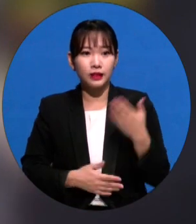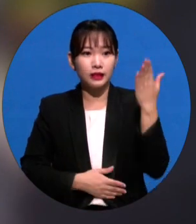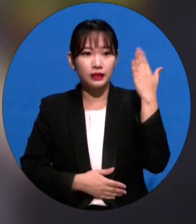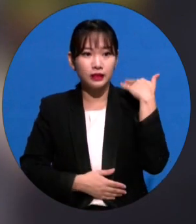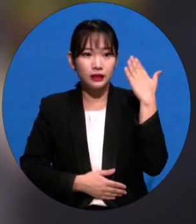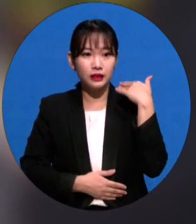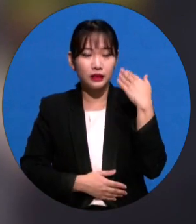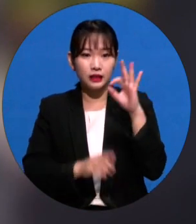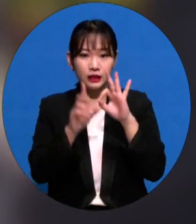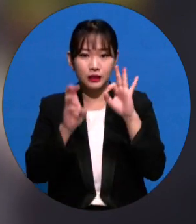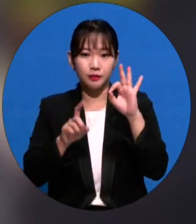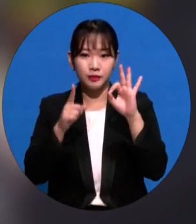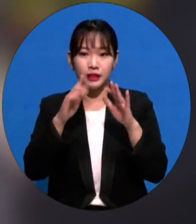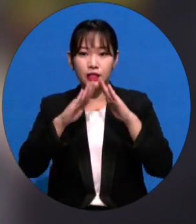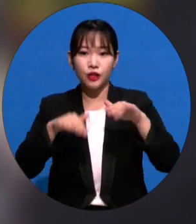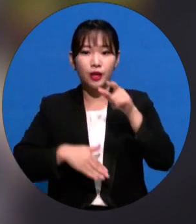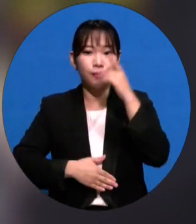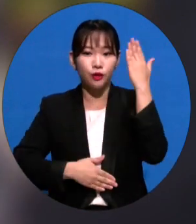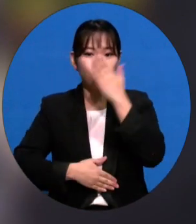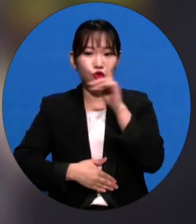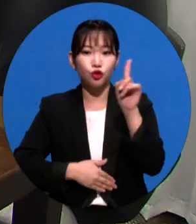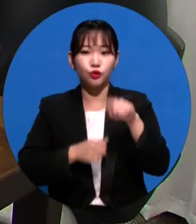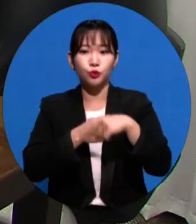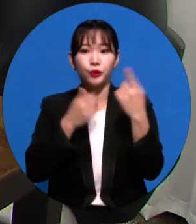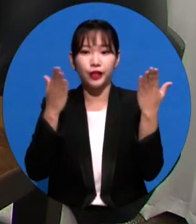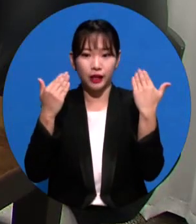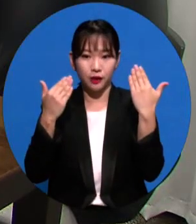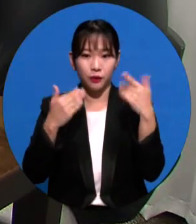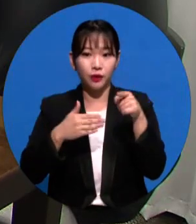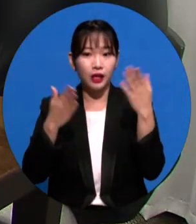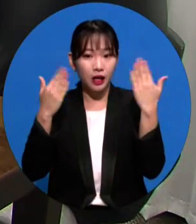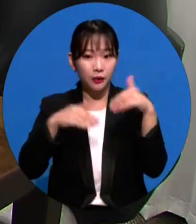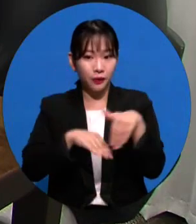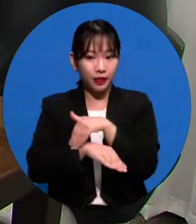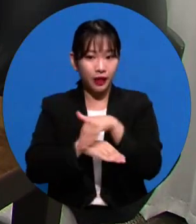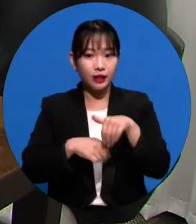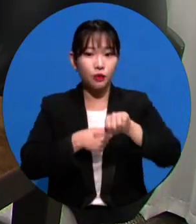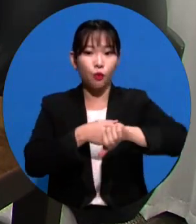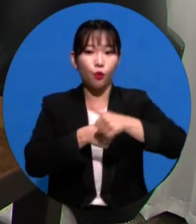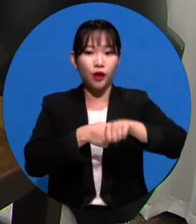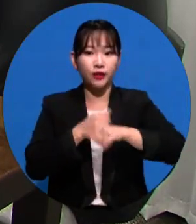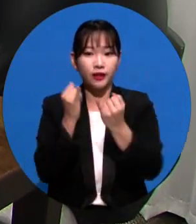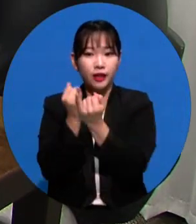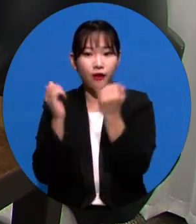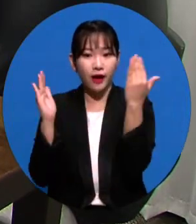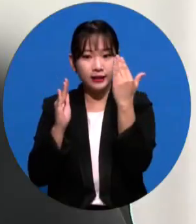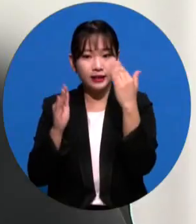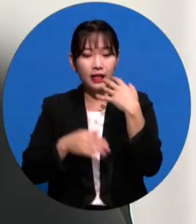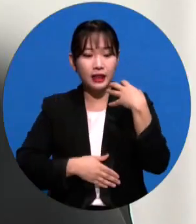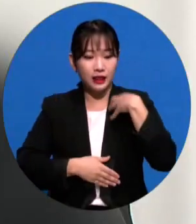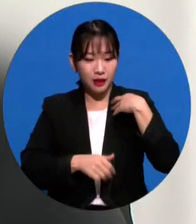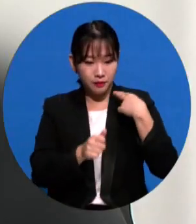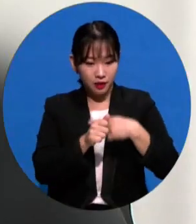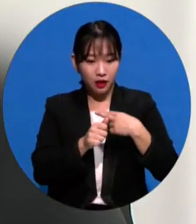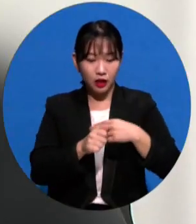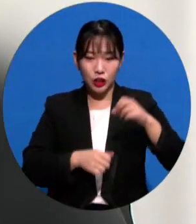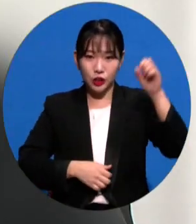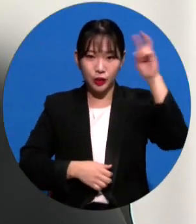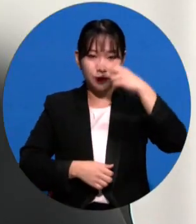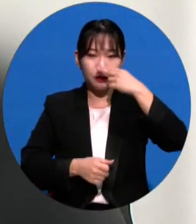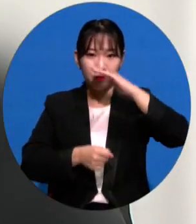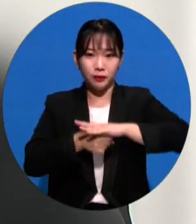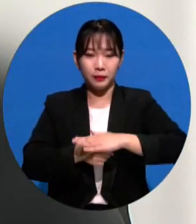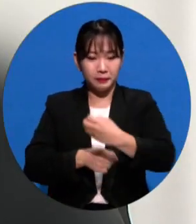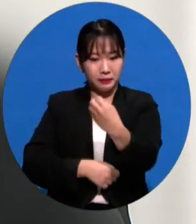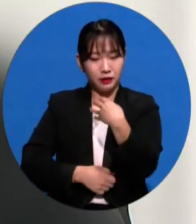지난달 31일 전남 여수의 한 초등학교. 이 학교에 다니는 5학년 여학생은 담임 선생님한테 갑자기